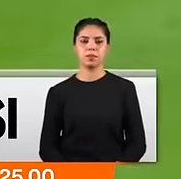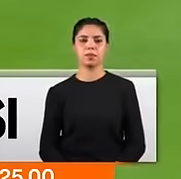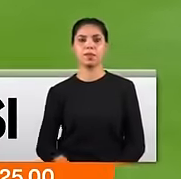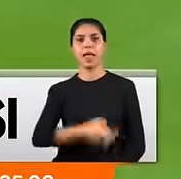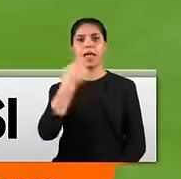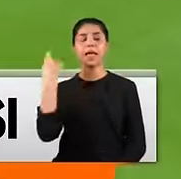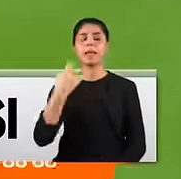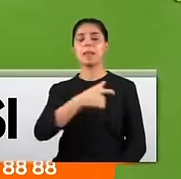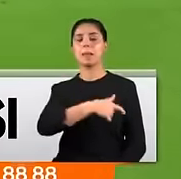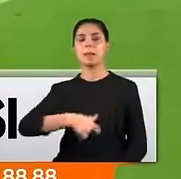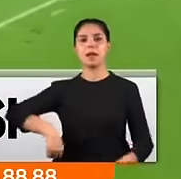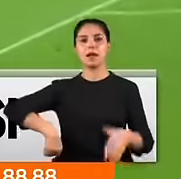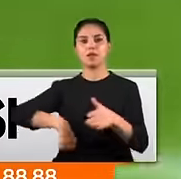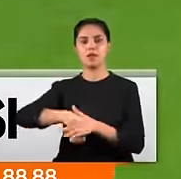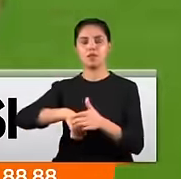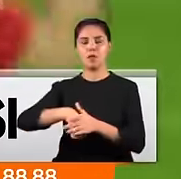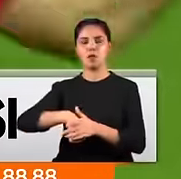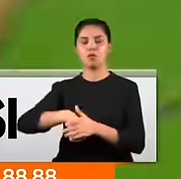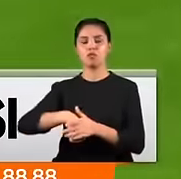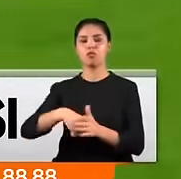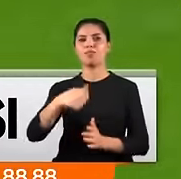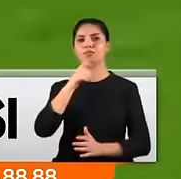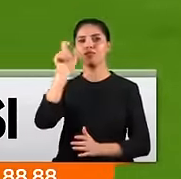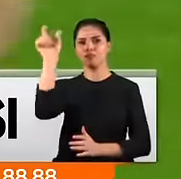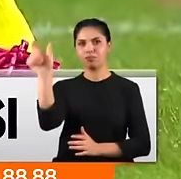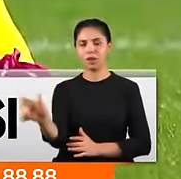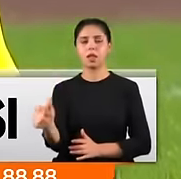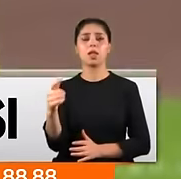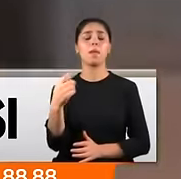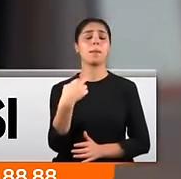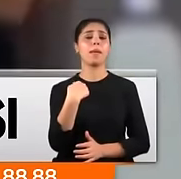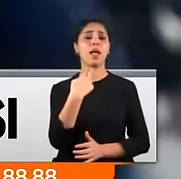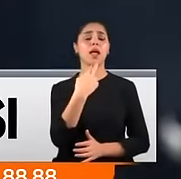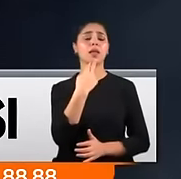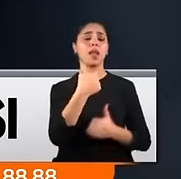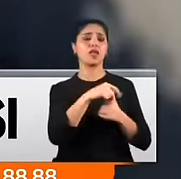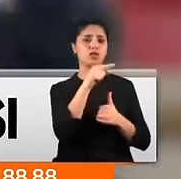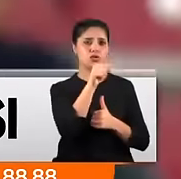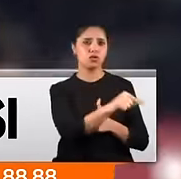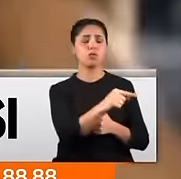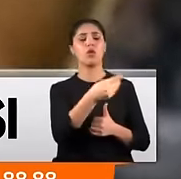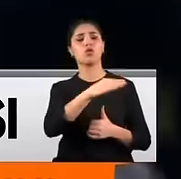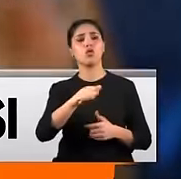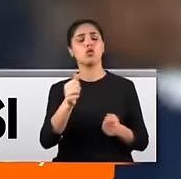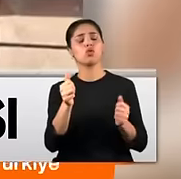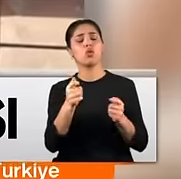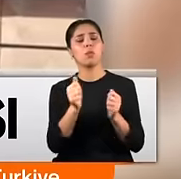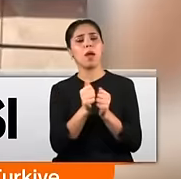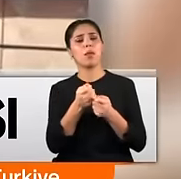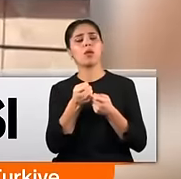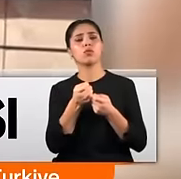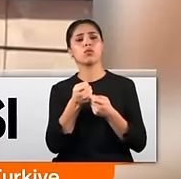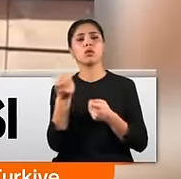Eski milli futbolcu eşinin çocuklarını kaçırdığını iddia etmişti. Eşinden de ona uyuşturucu suçlaması geldi.